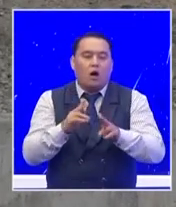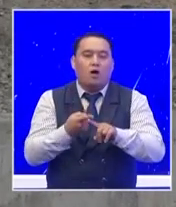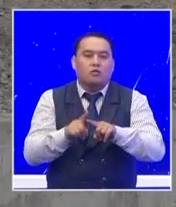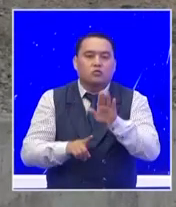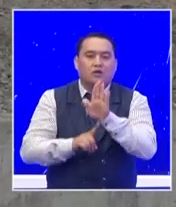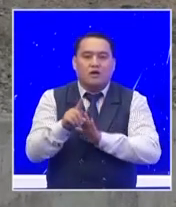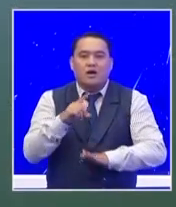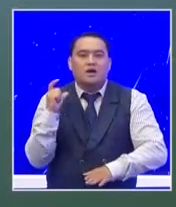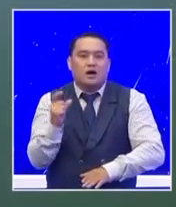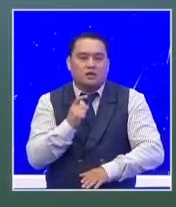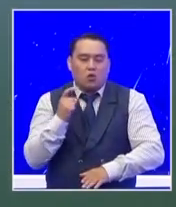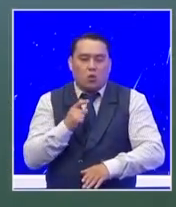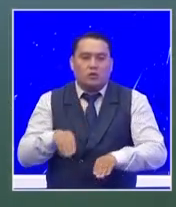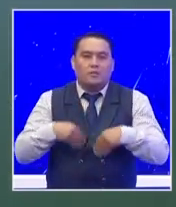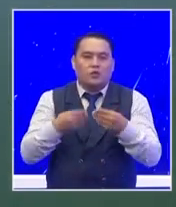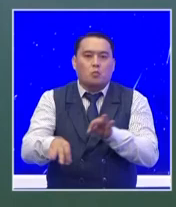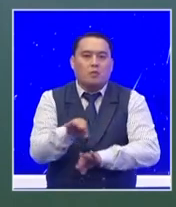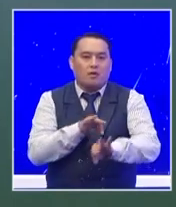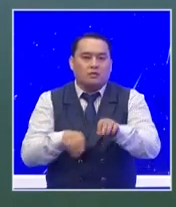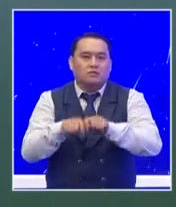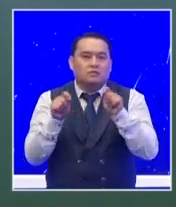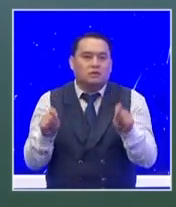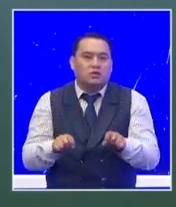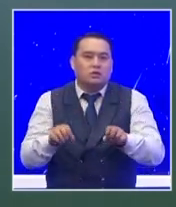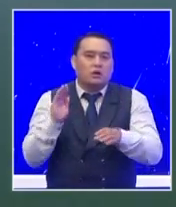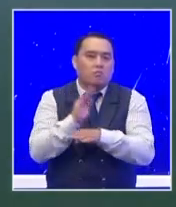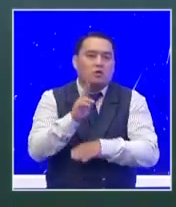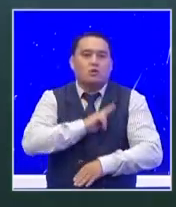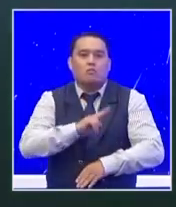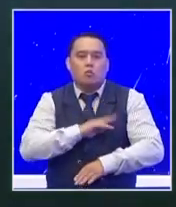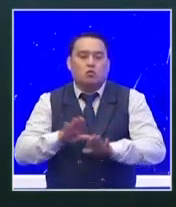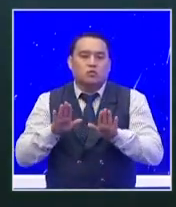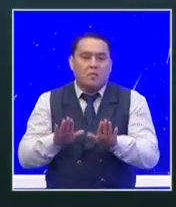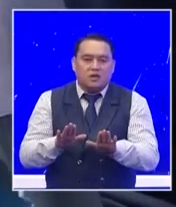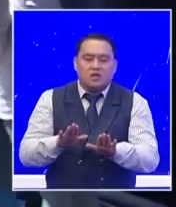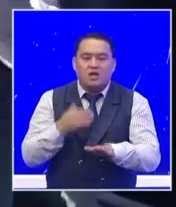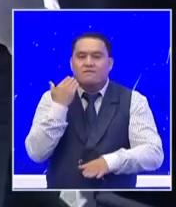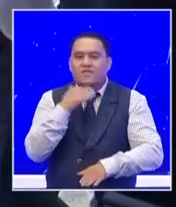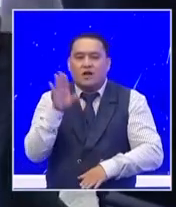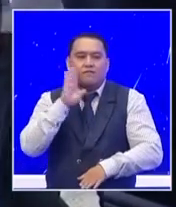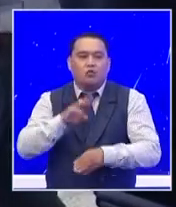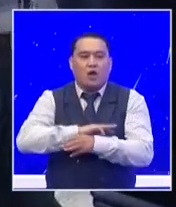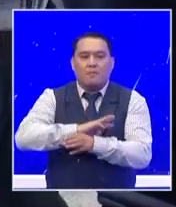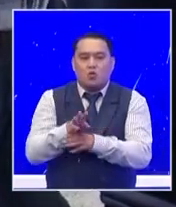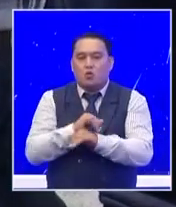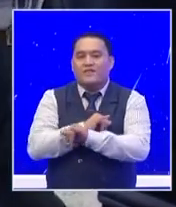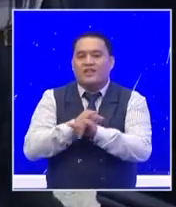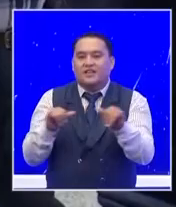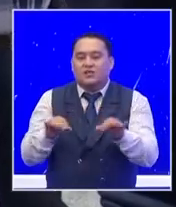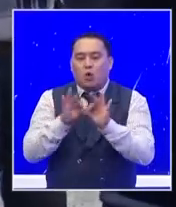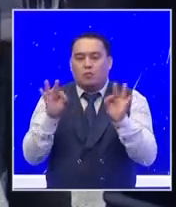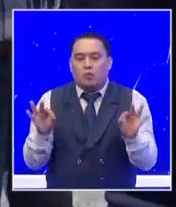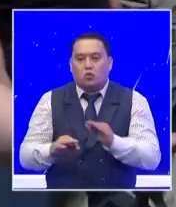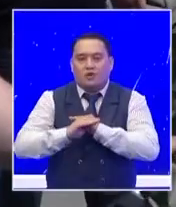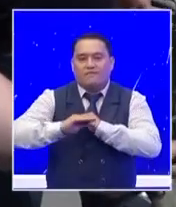высокую социально-экономическую отдачу проекта. Это создание дополнительных рабочих мест, а за счет эффективного водообеспечения – увеличение объема